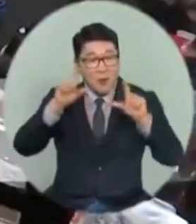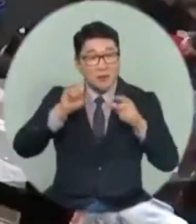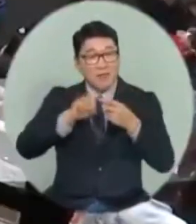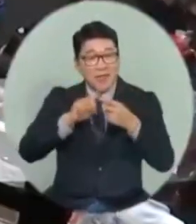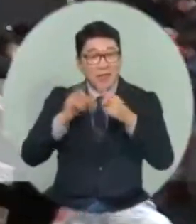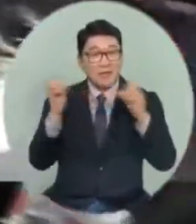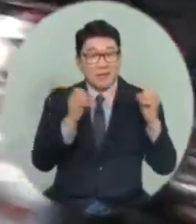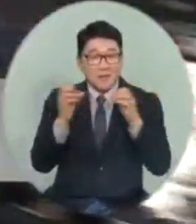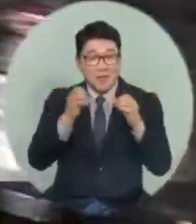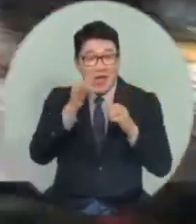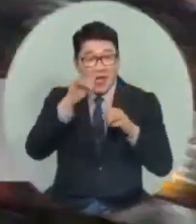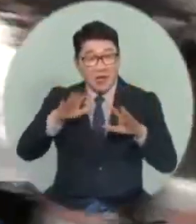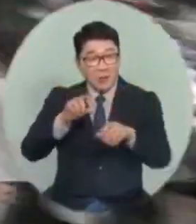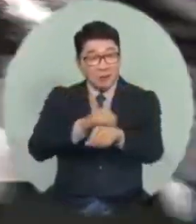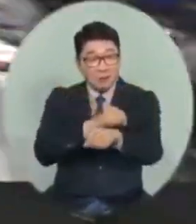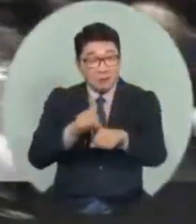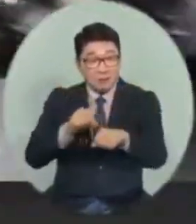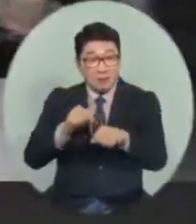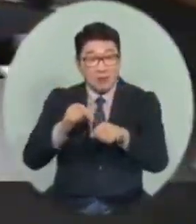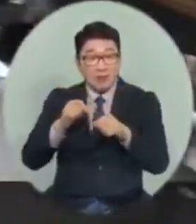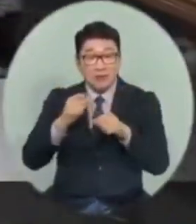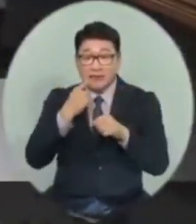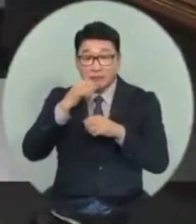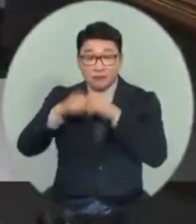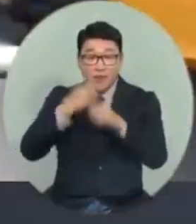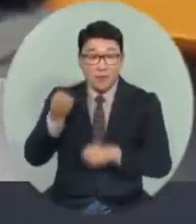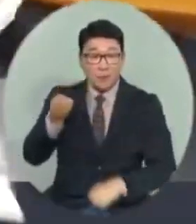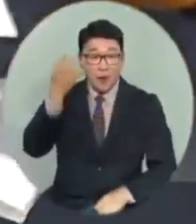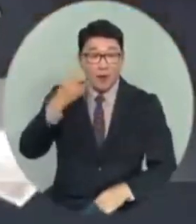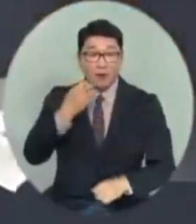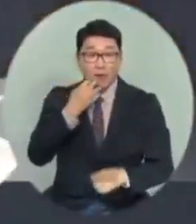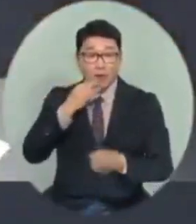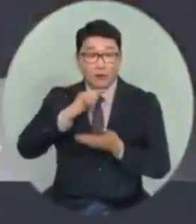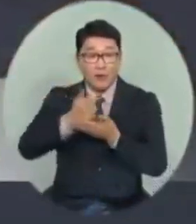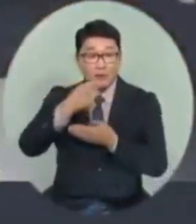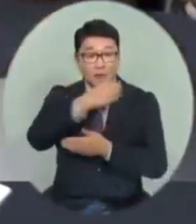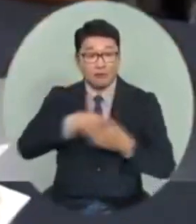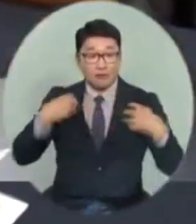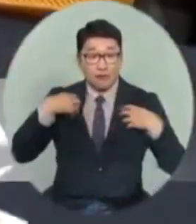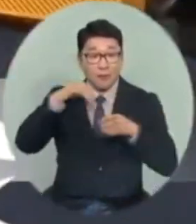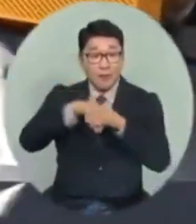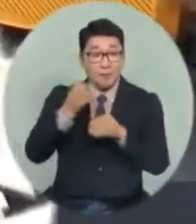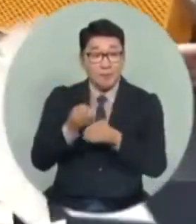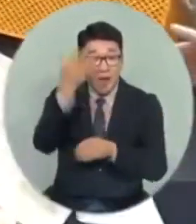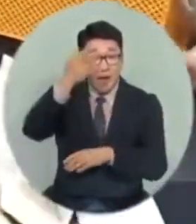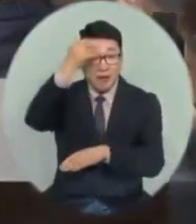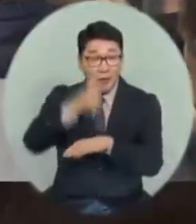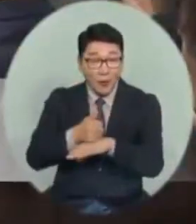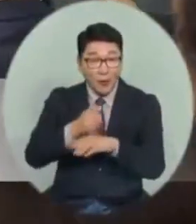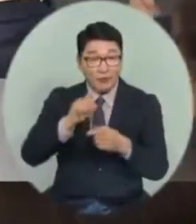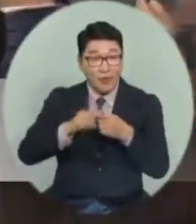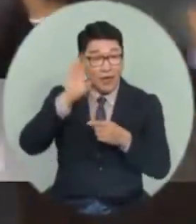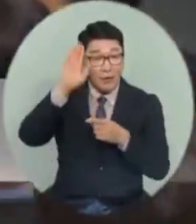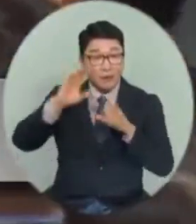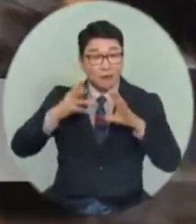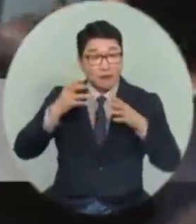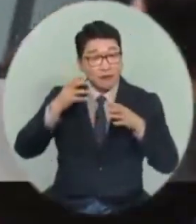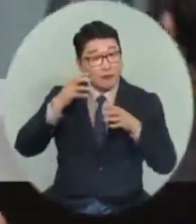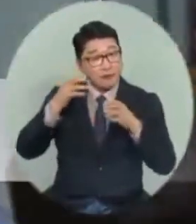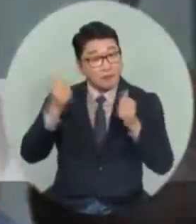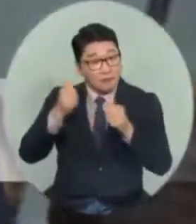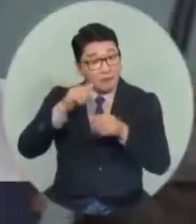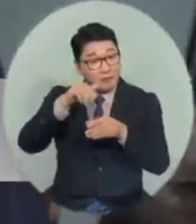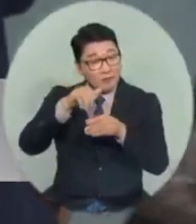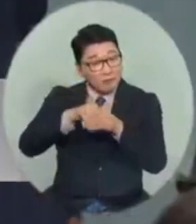갔습니다 특히 이번 토론에서는 민주당이 승리한 서울 강서구청장 선거 결과가 앞으로 총선 전국에